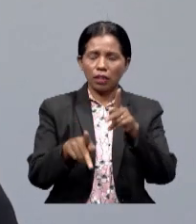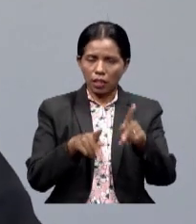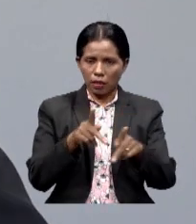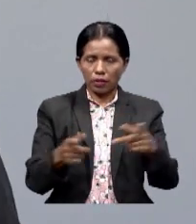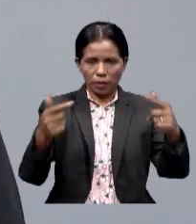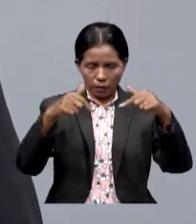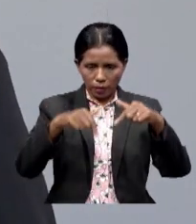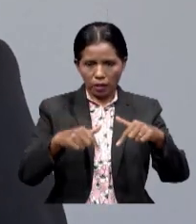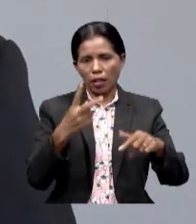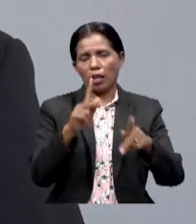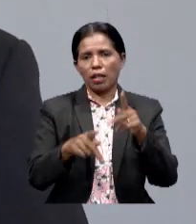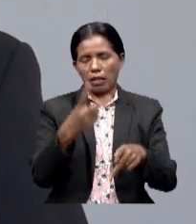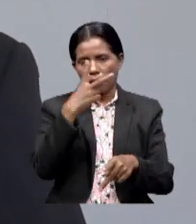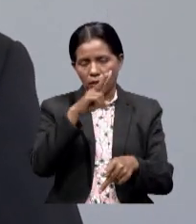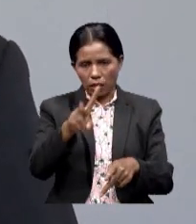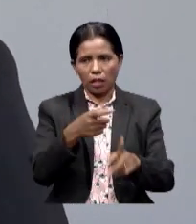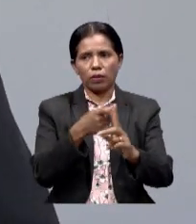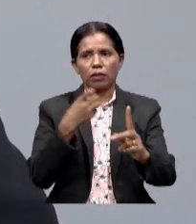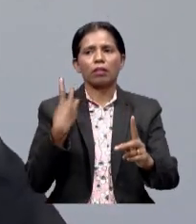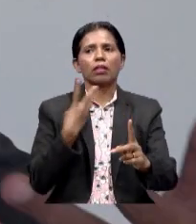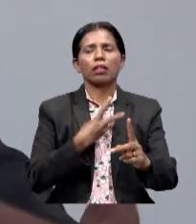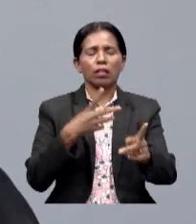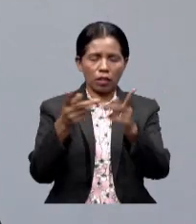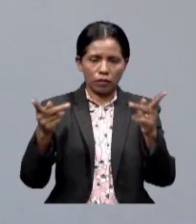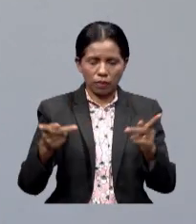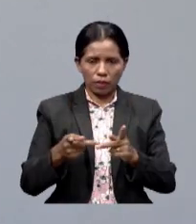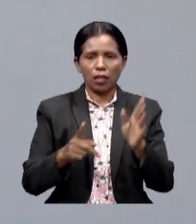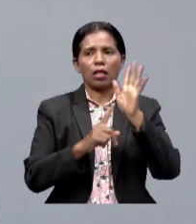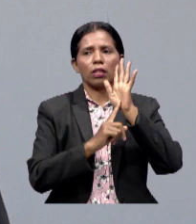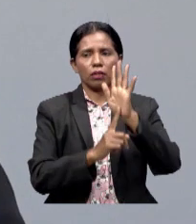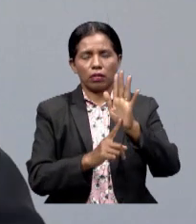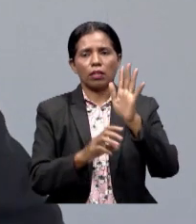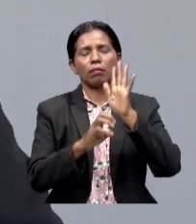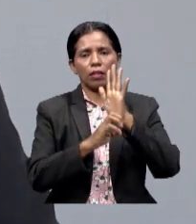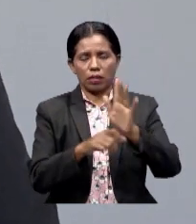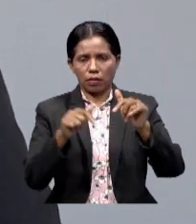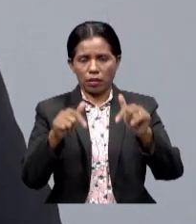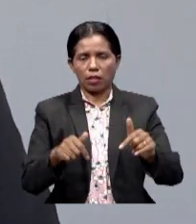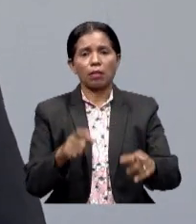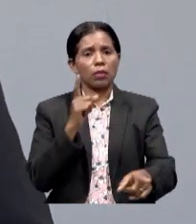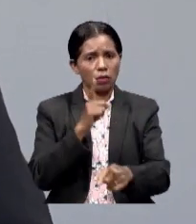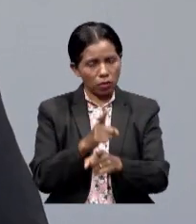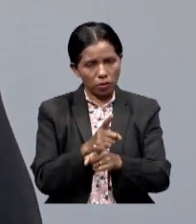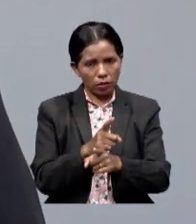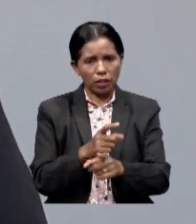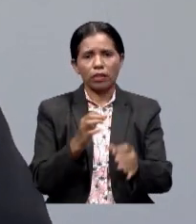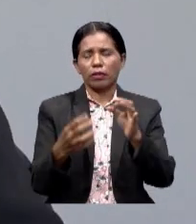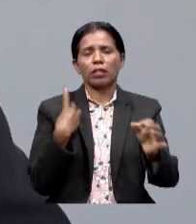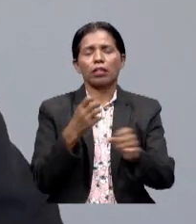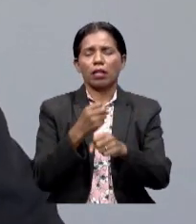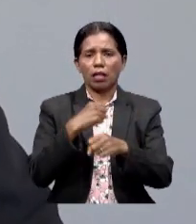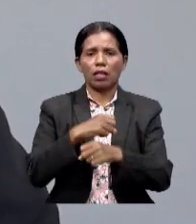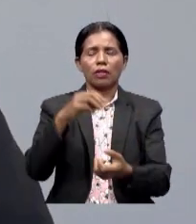hene mas emare usi be. Ita nih kondisi awan nih belhatu dek ati imaji bang nih. Entau buat dignu share nih. Kau ita lo investment